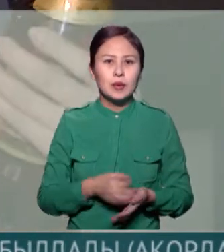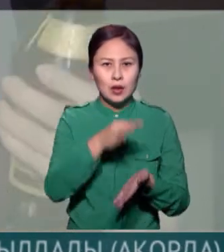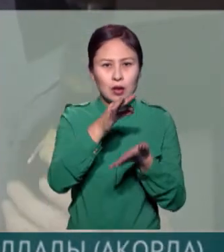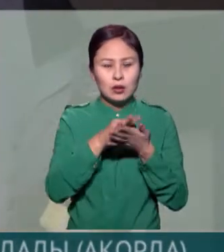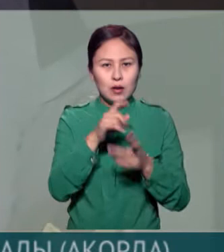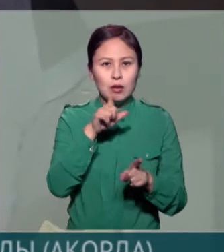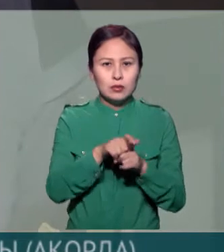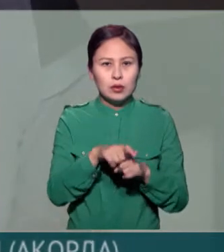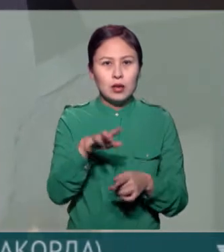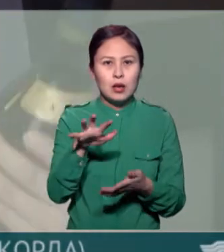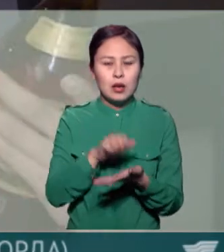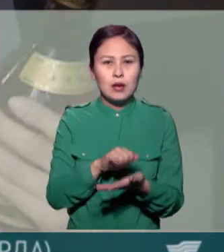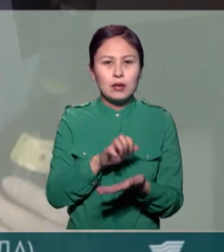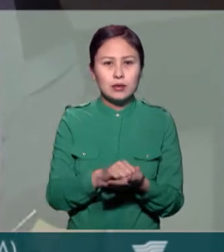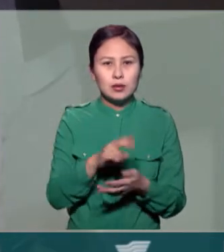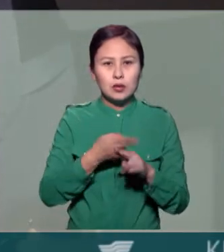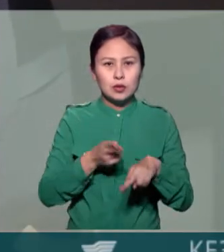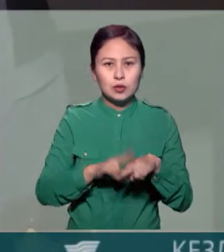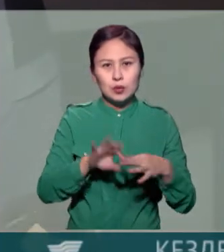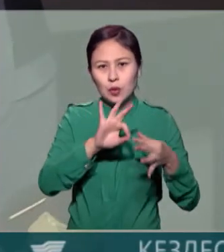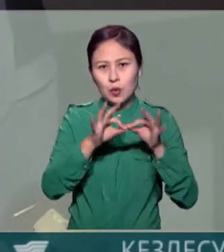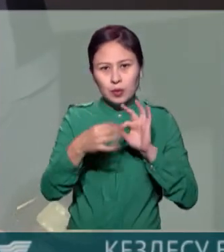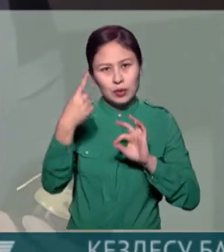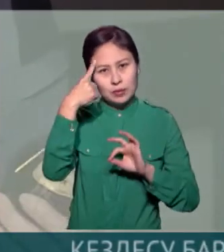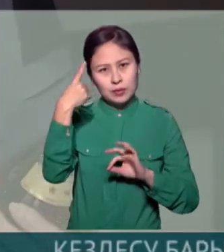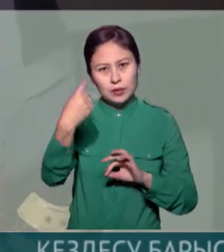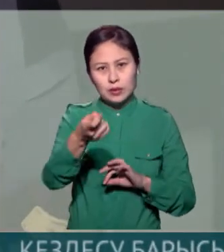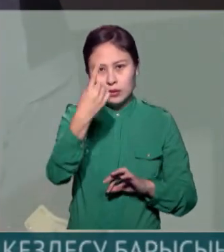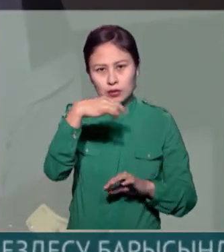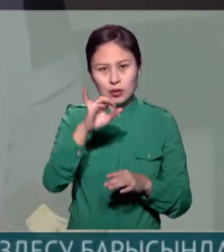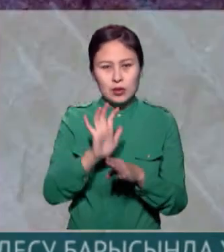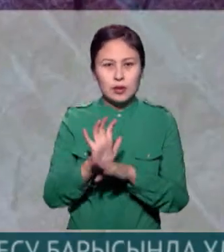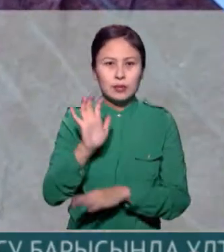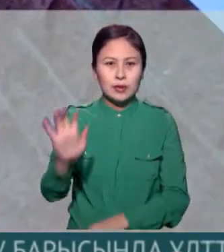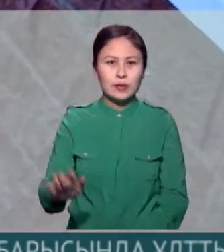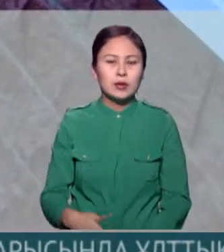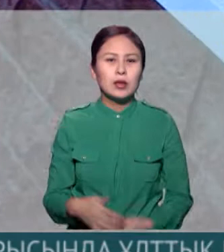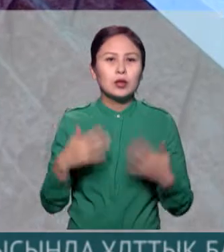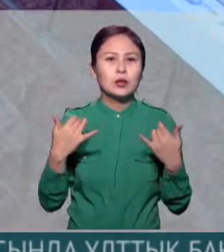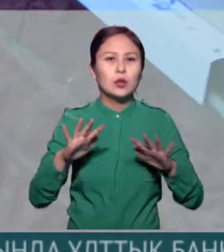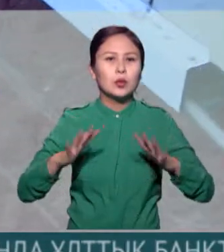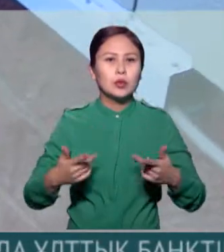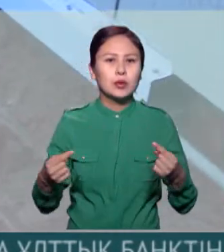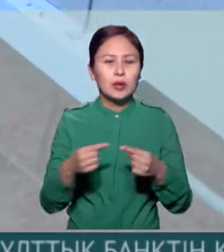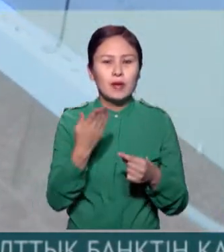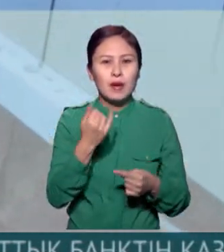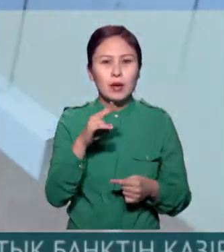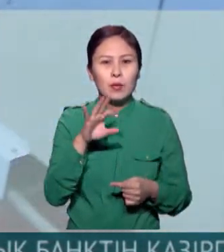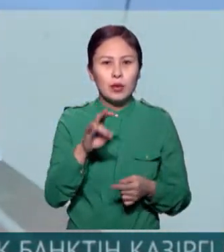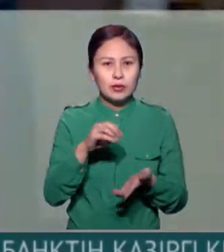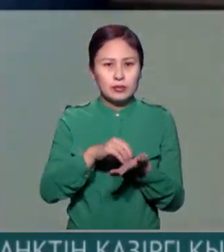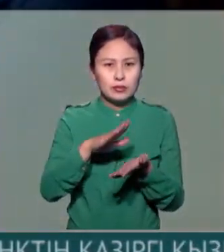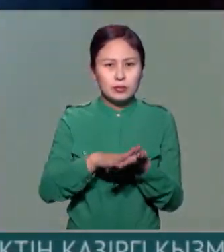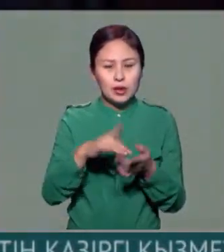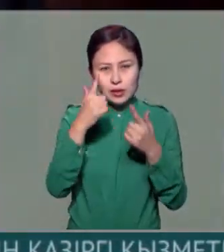Тауар контрабанда болып шықты. Толық ақпарат құзырлы органның арнайы базасына кетеді. Тиісті мекеме өкілдері вайпаннан түскен ақпарат